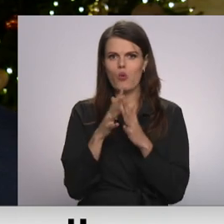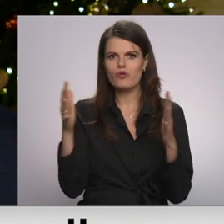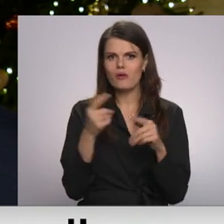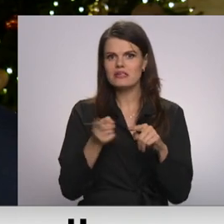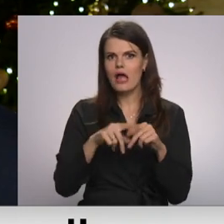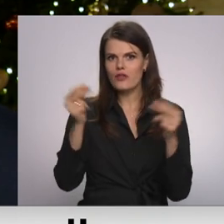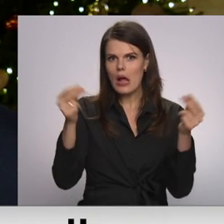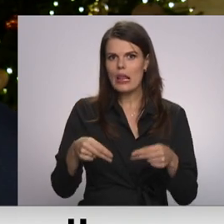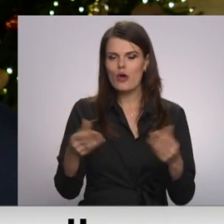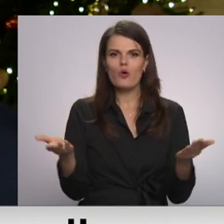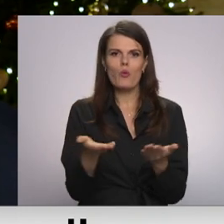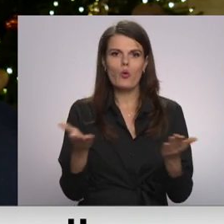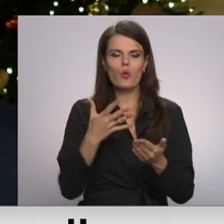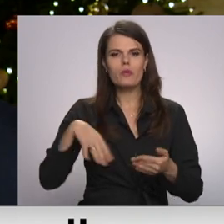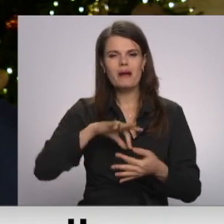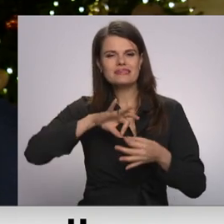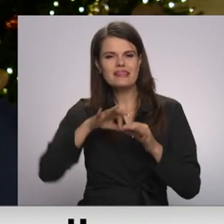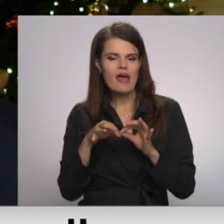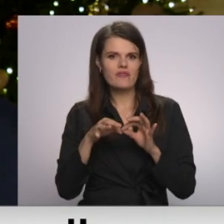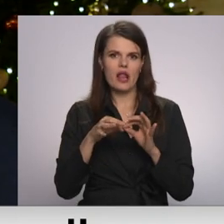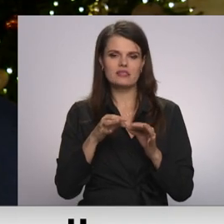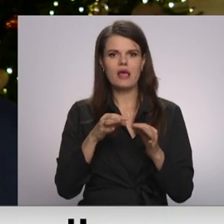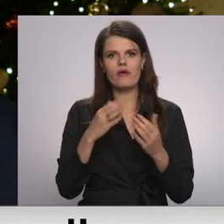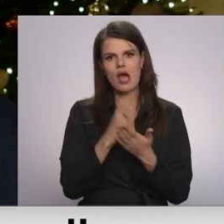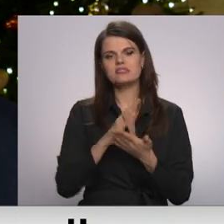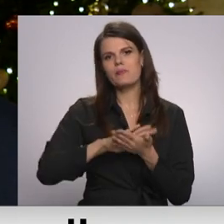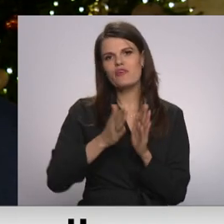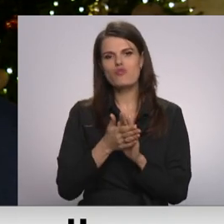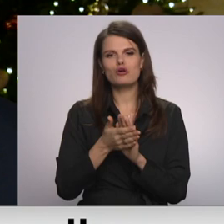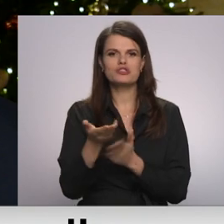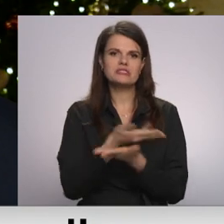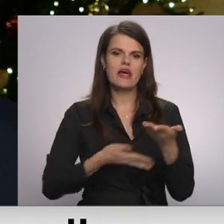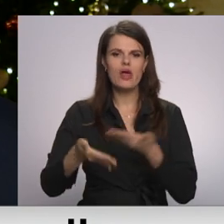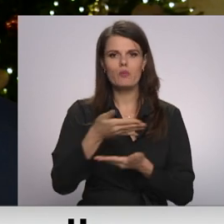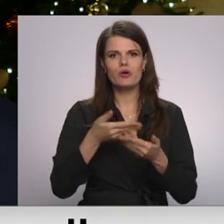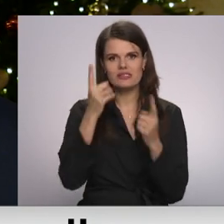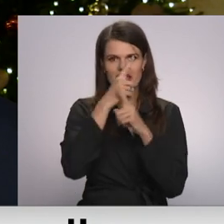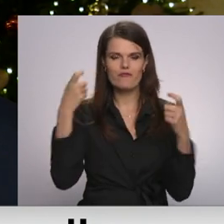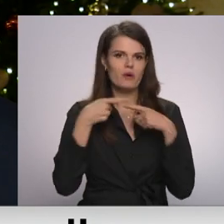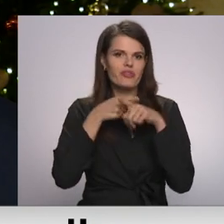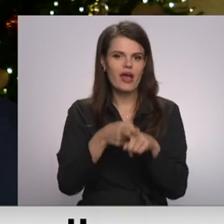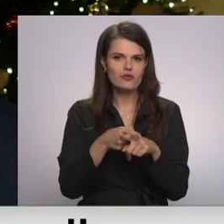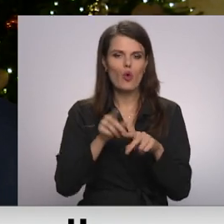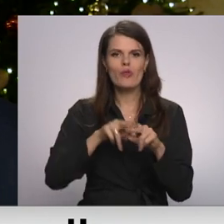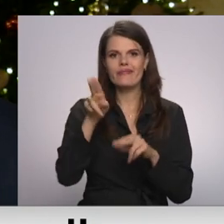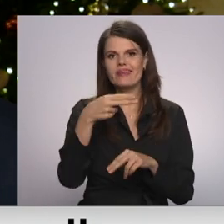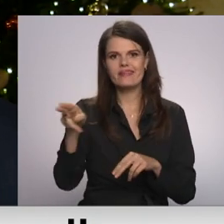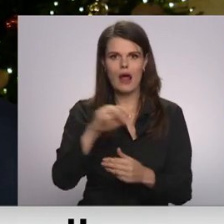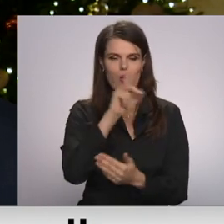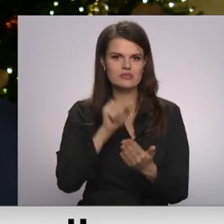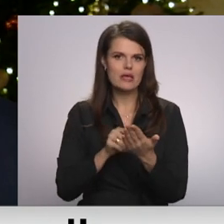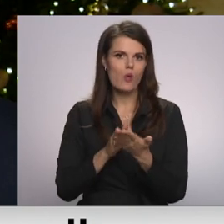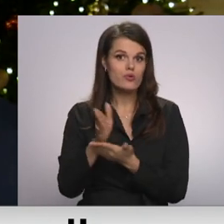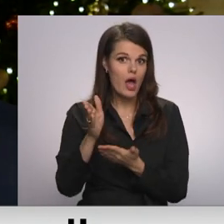kur mēs, piemēram, detalizēti esam vienojušies sadarboties informāciju tehnoloģiju un digitālos